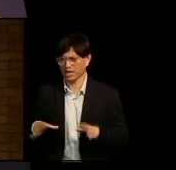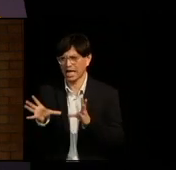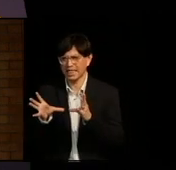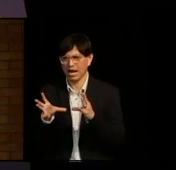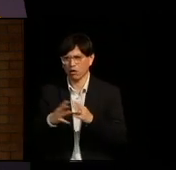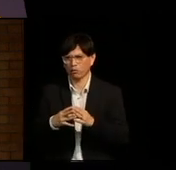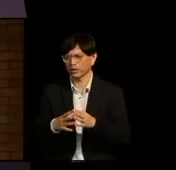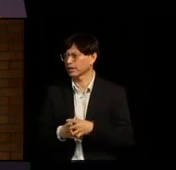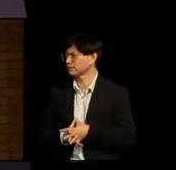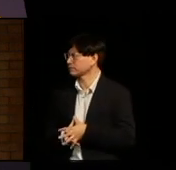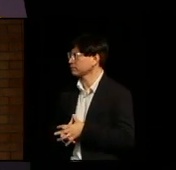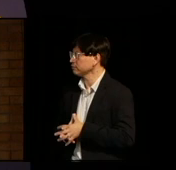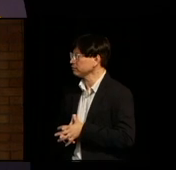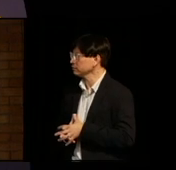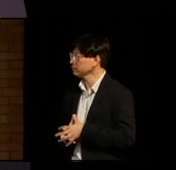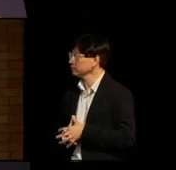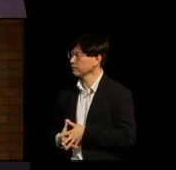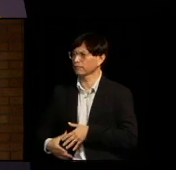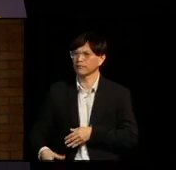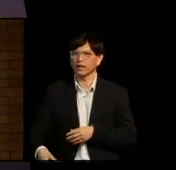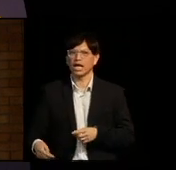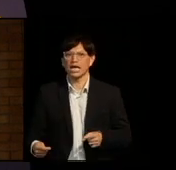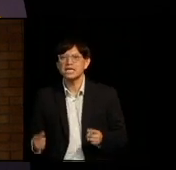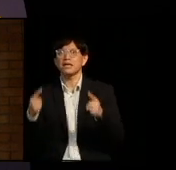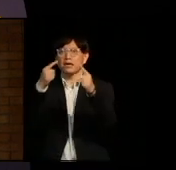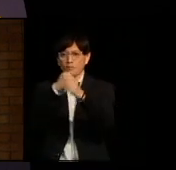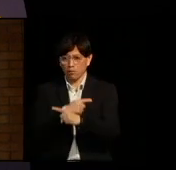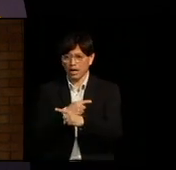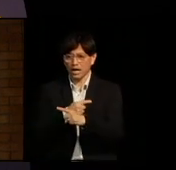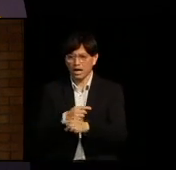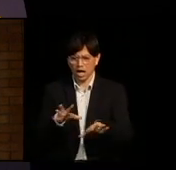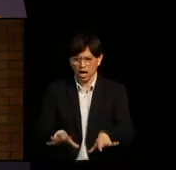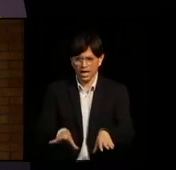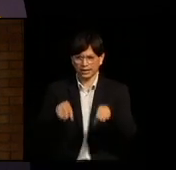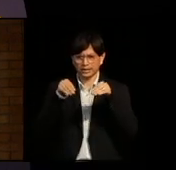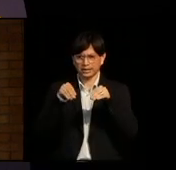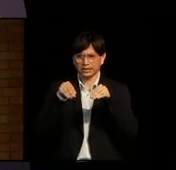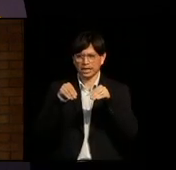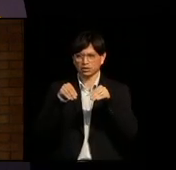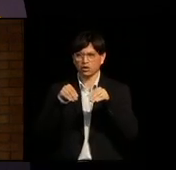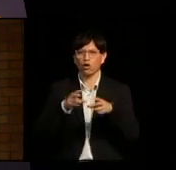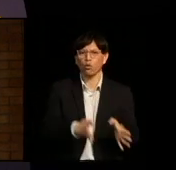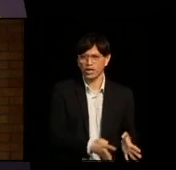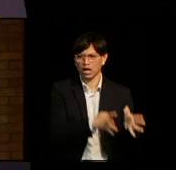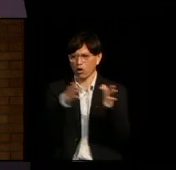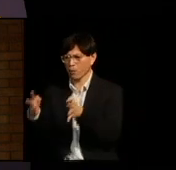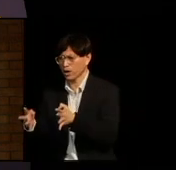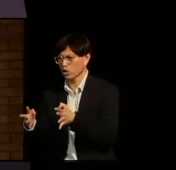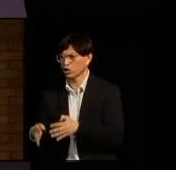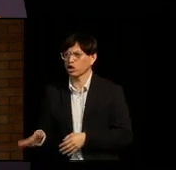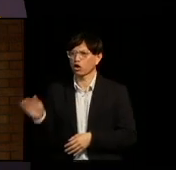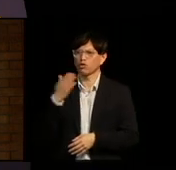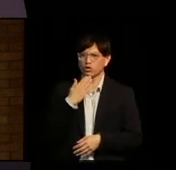e e parallelo era iniziata anche questa collaborazione con don Andrea